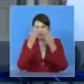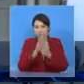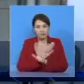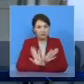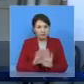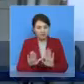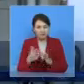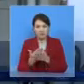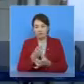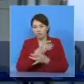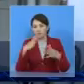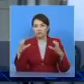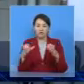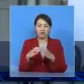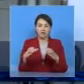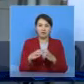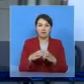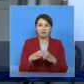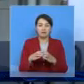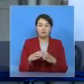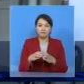Нет, этнокультурными объединениями